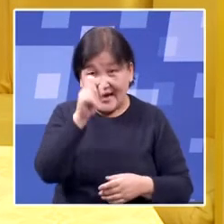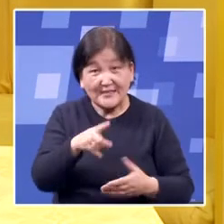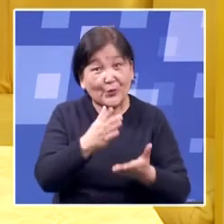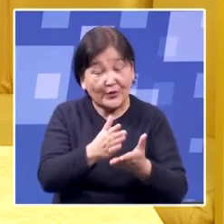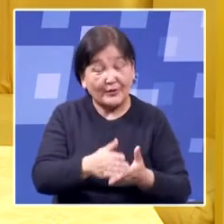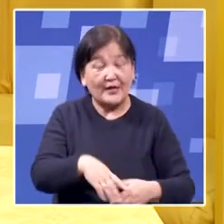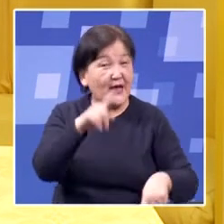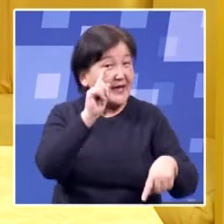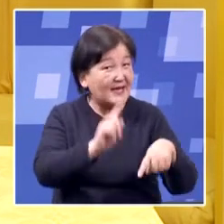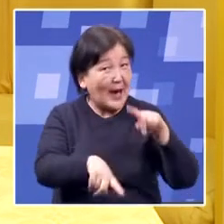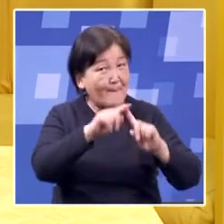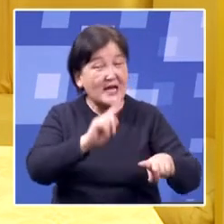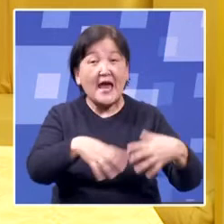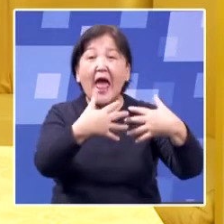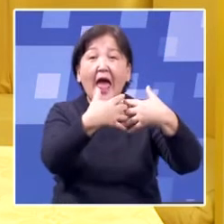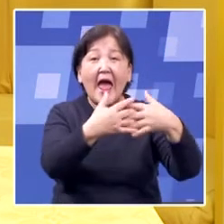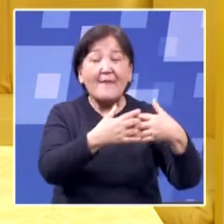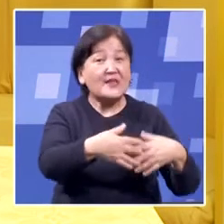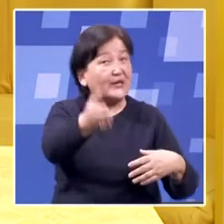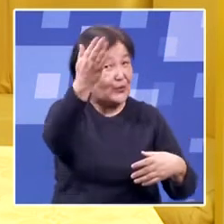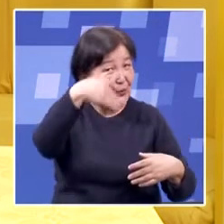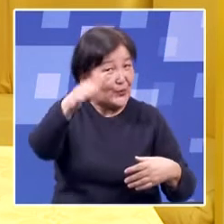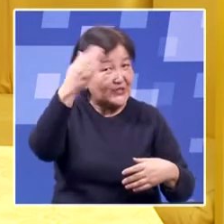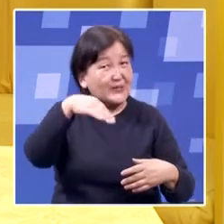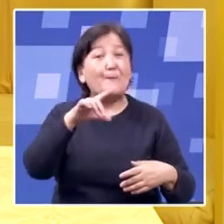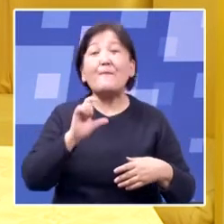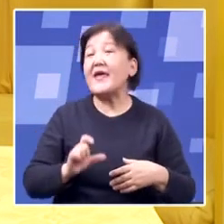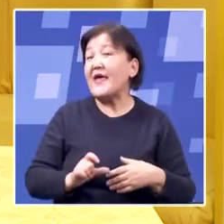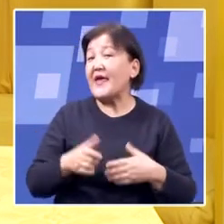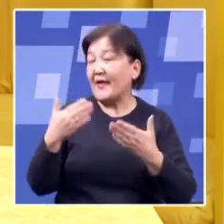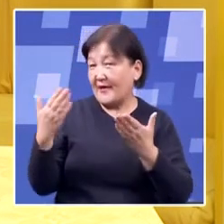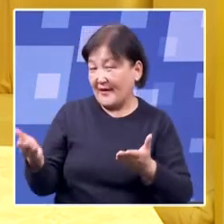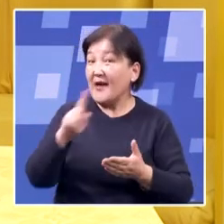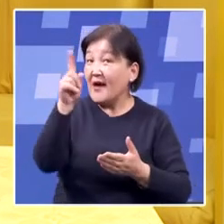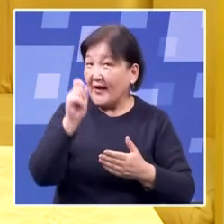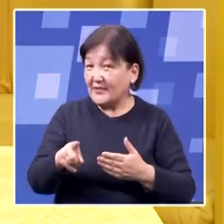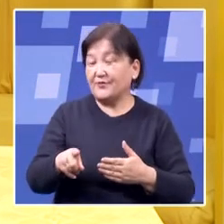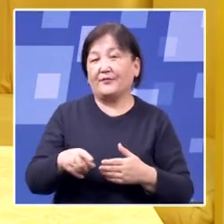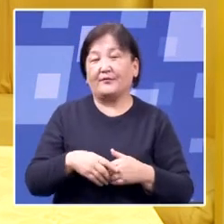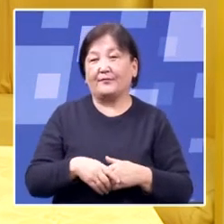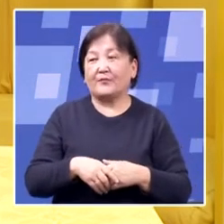асуудаг байна. За, багш нь дахиад асууя. Ач охин ямар амтныг дуудсан бэ?